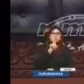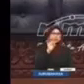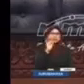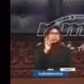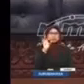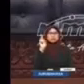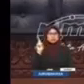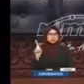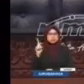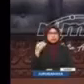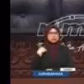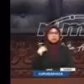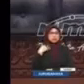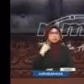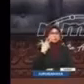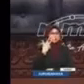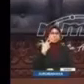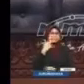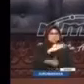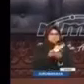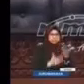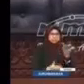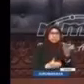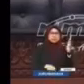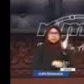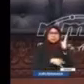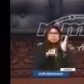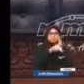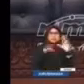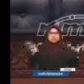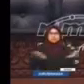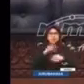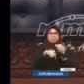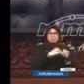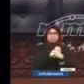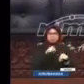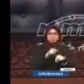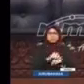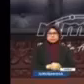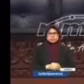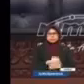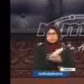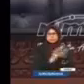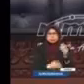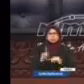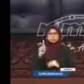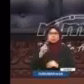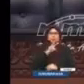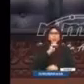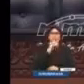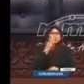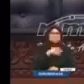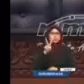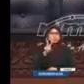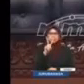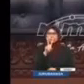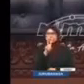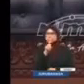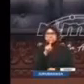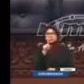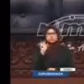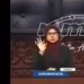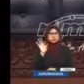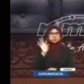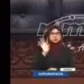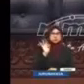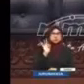ada 3 sesi sidang Palembang dilakukan pada tahun tersebut sidang pertama pada 20 Februari tahun 71